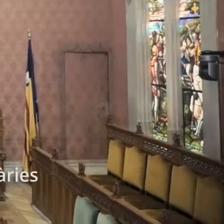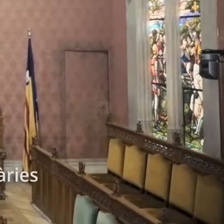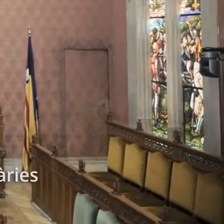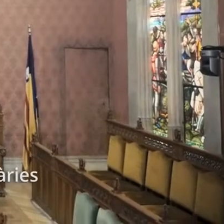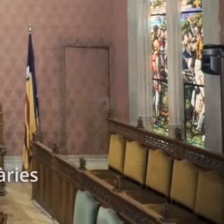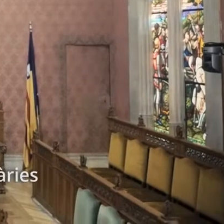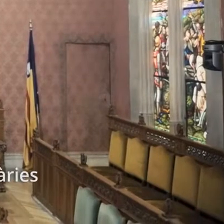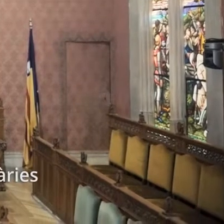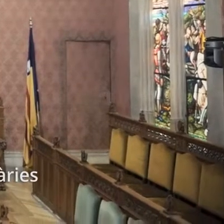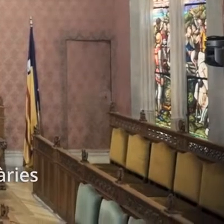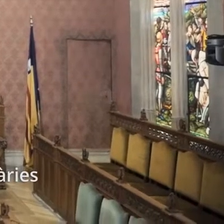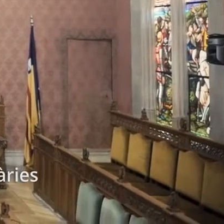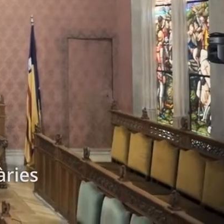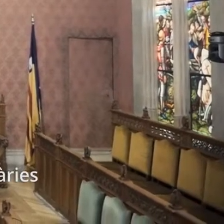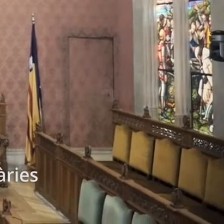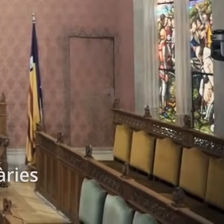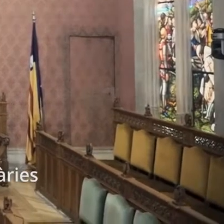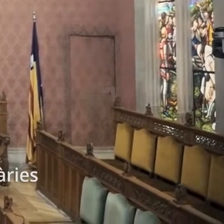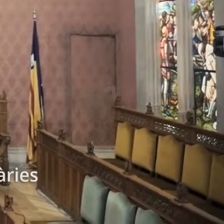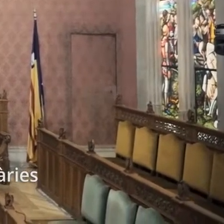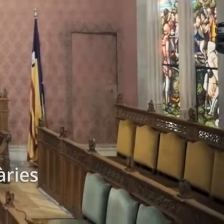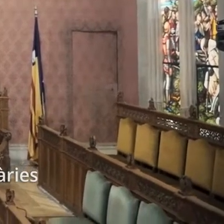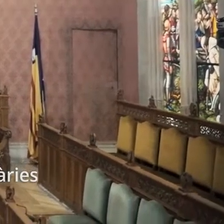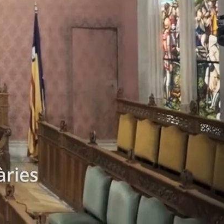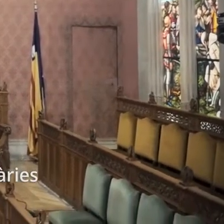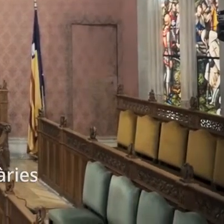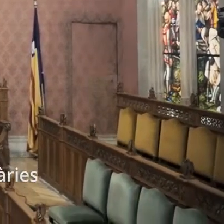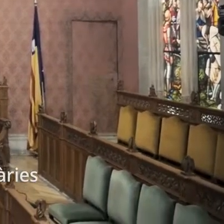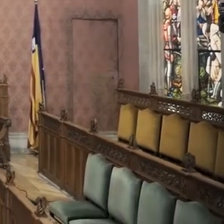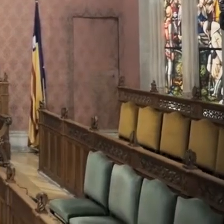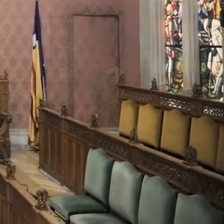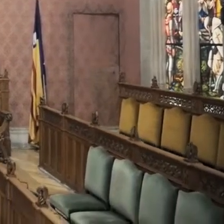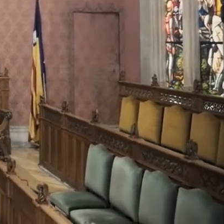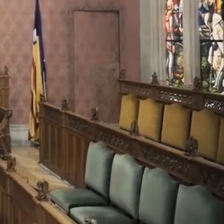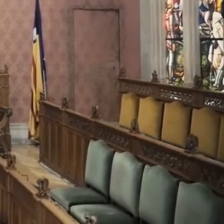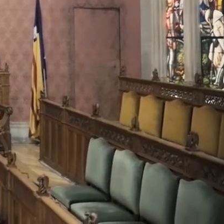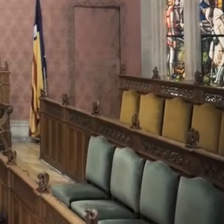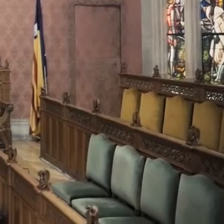La sala de plens és on es fan les sessions plenàries del Consell de Mallorca. És d'estil